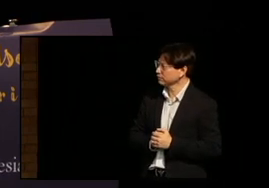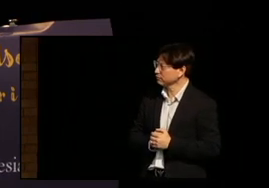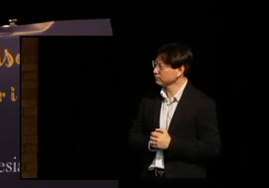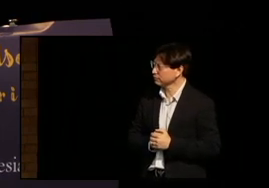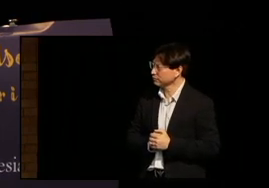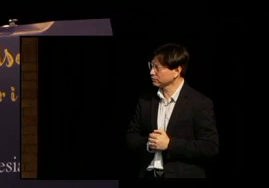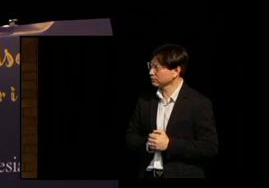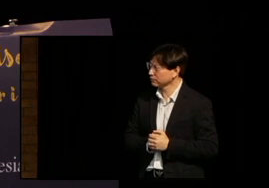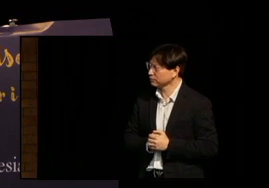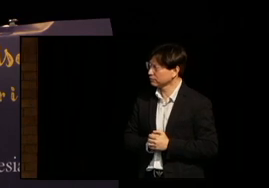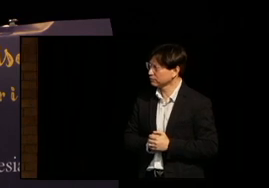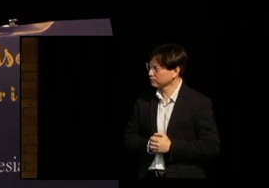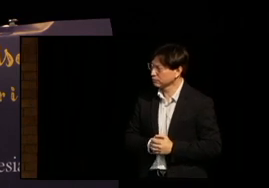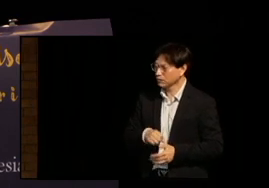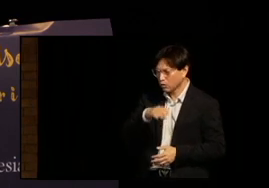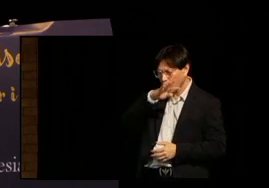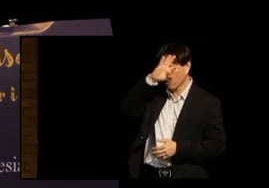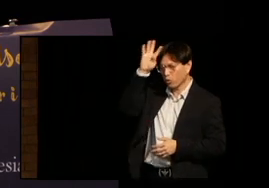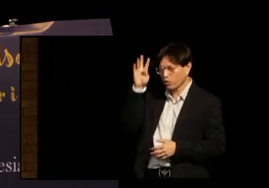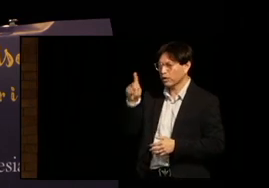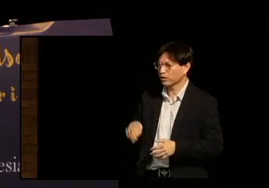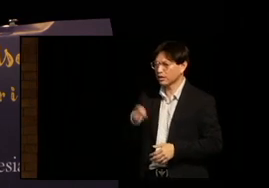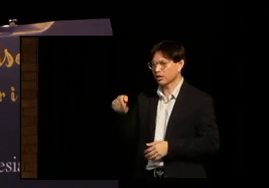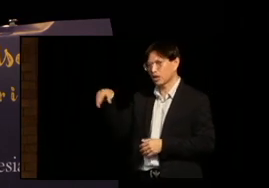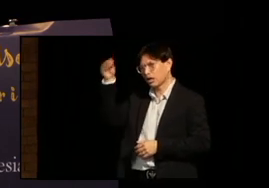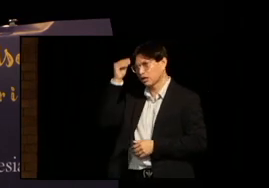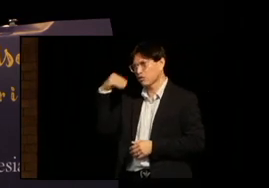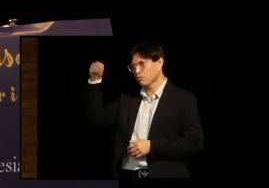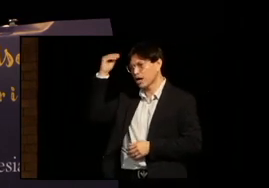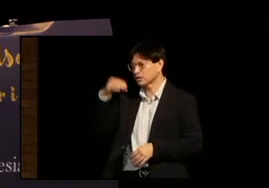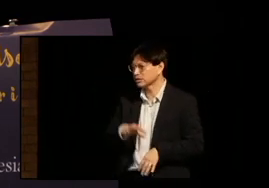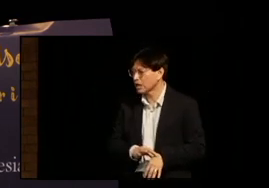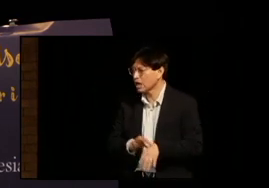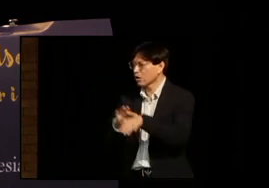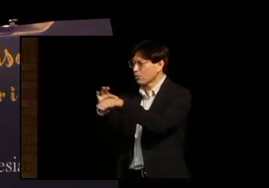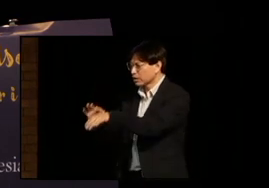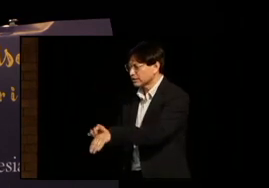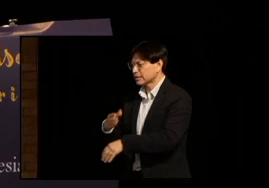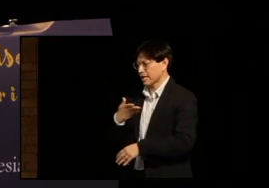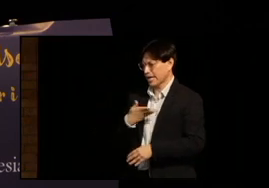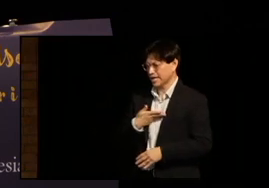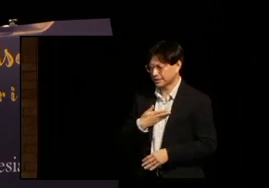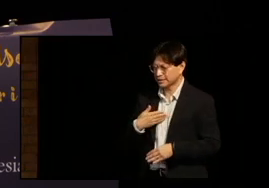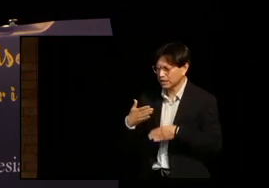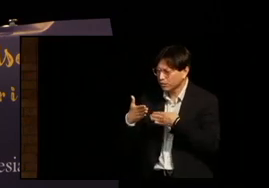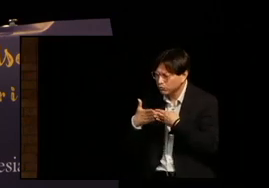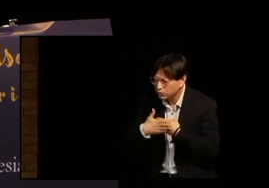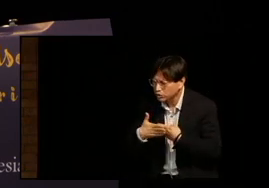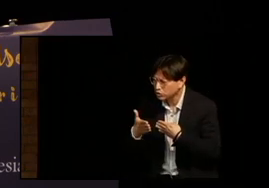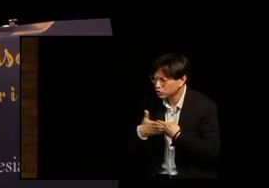hai coronato e altro Allora ricordarci che l'accompagnamento l'essere prossimi è un cammino